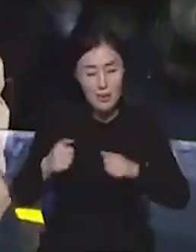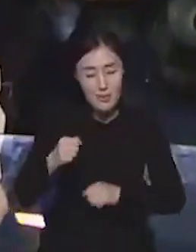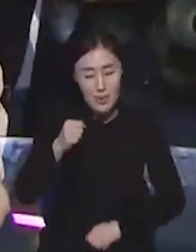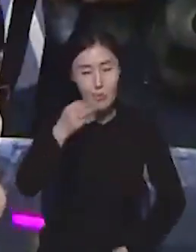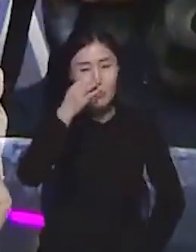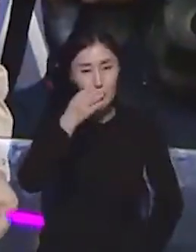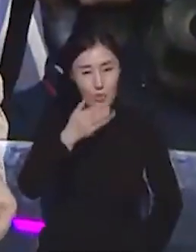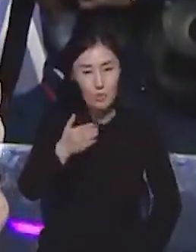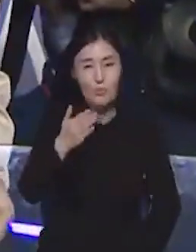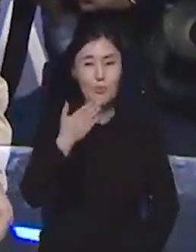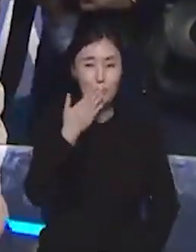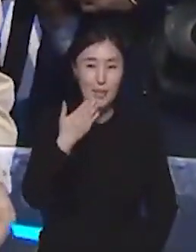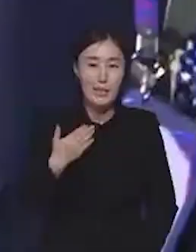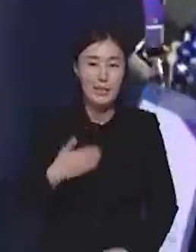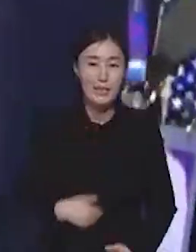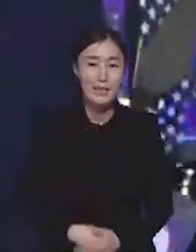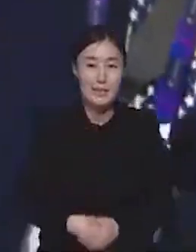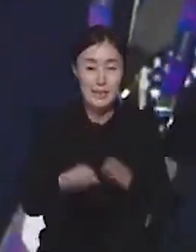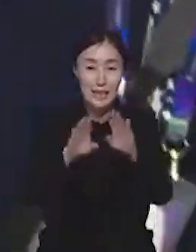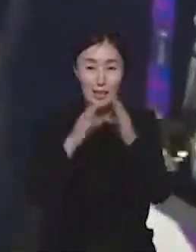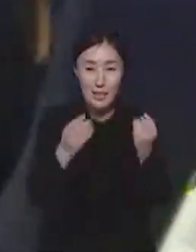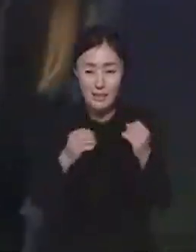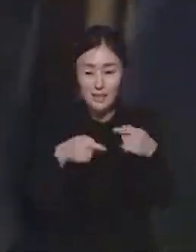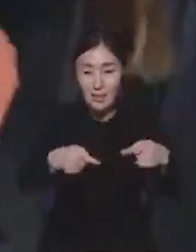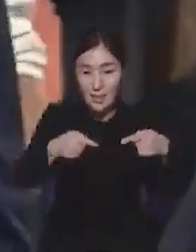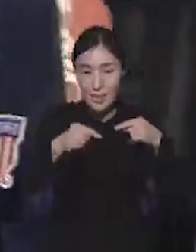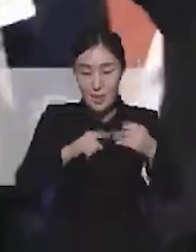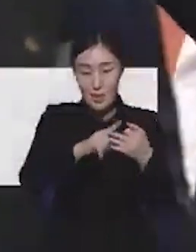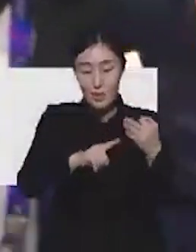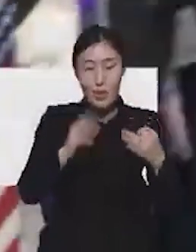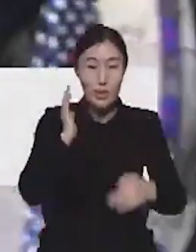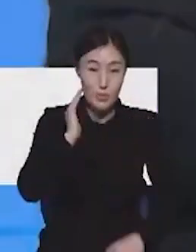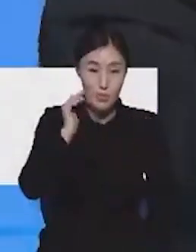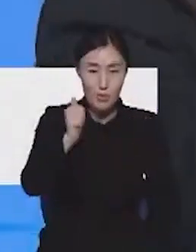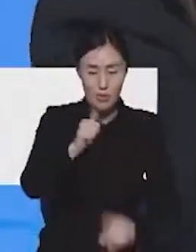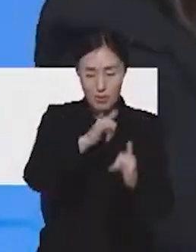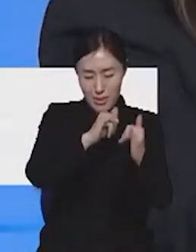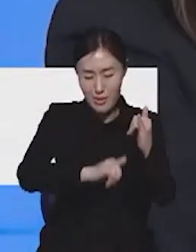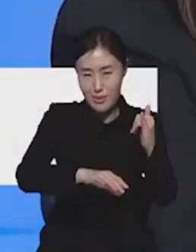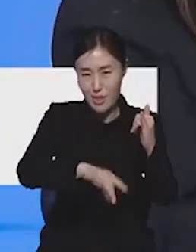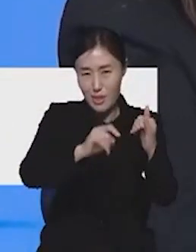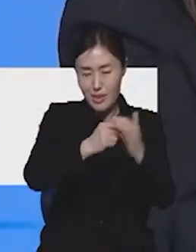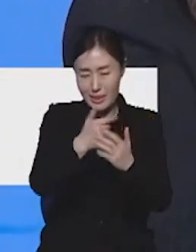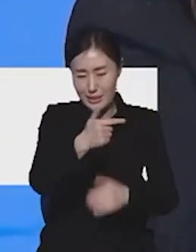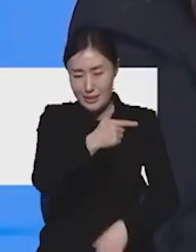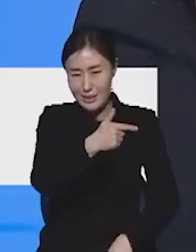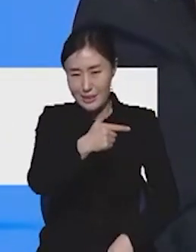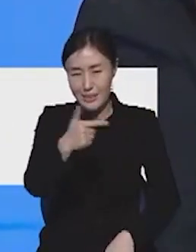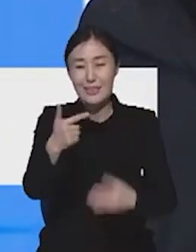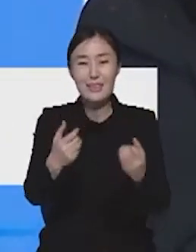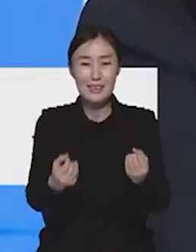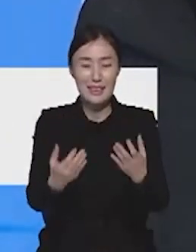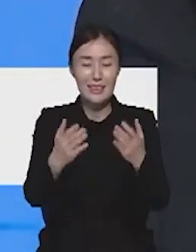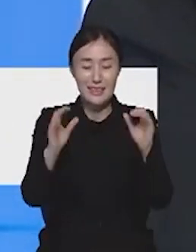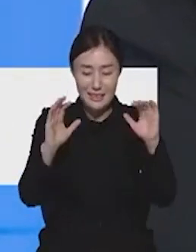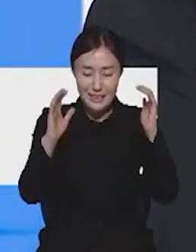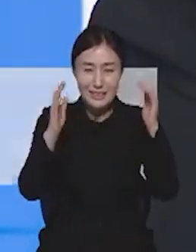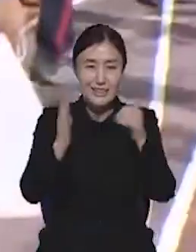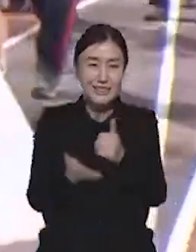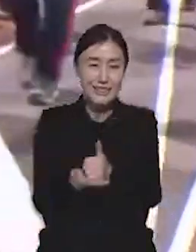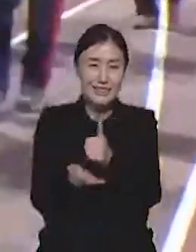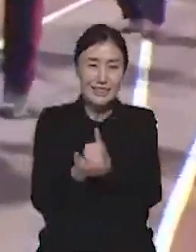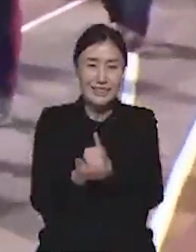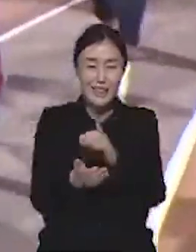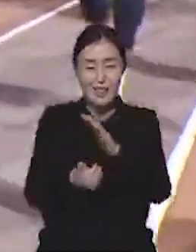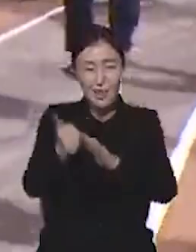유감없이 보여줬습니다. 개회식에 참석한 윤석열 대통령은 역대 최대 무대라는 극찬과 함께 가장 성공한